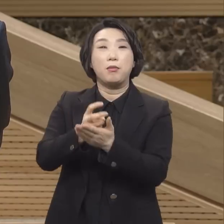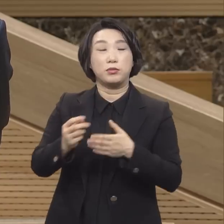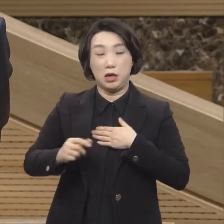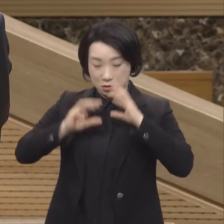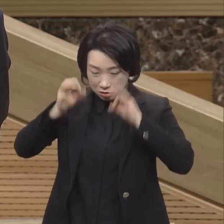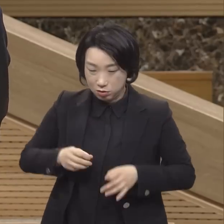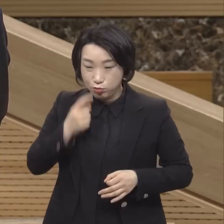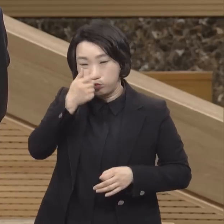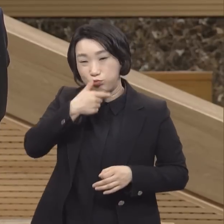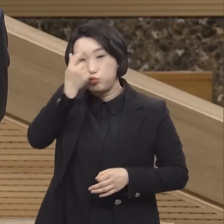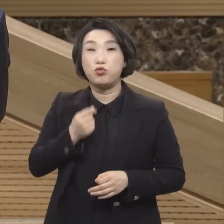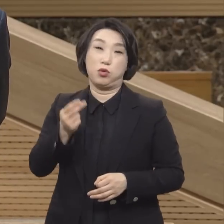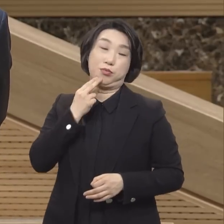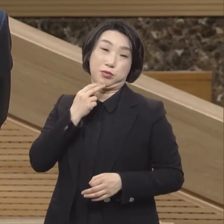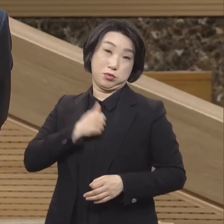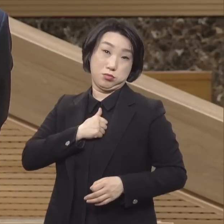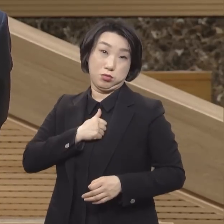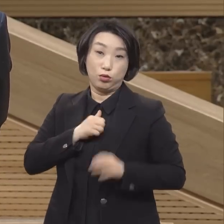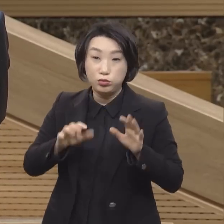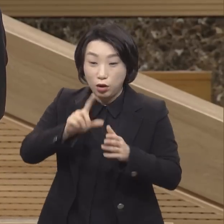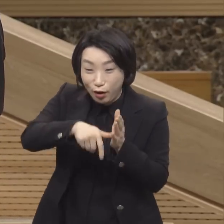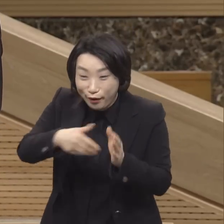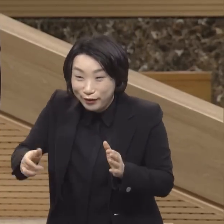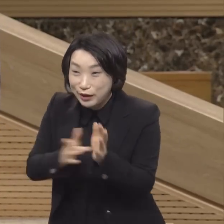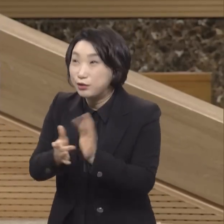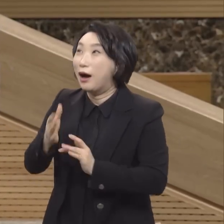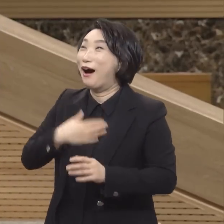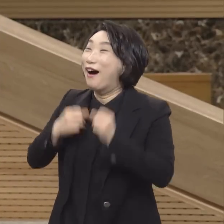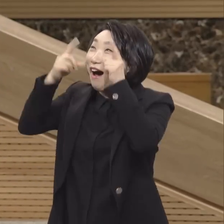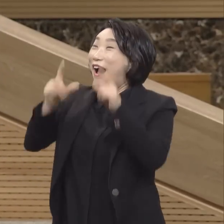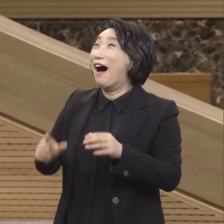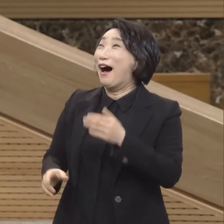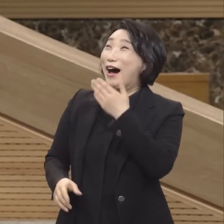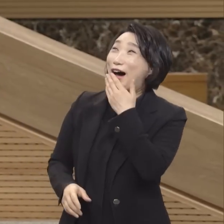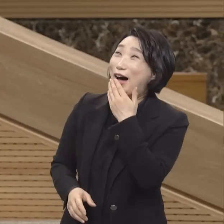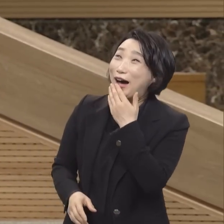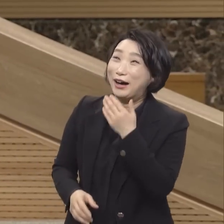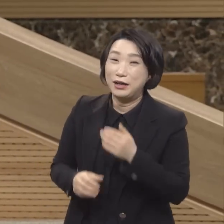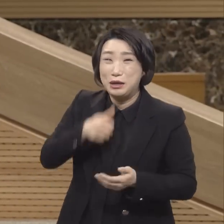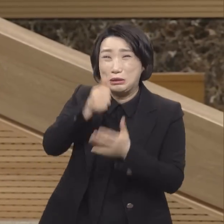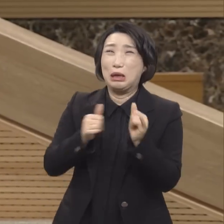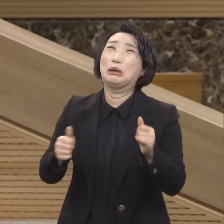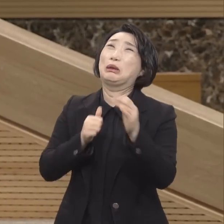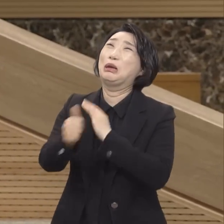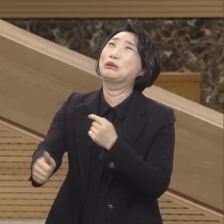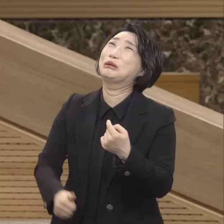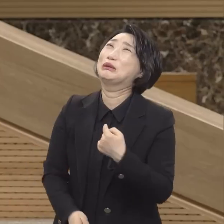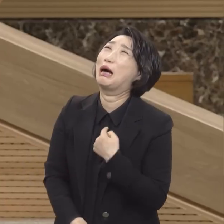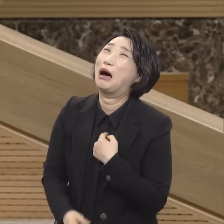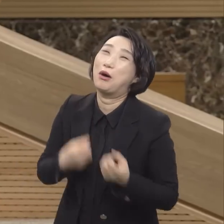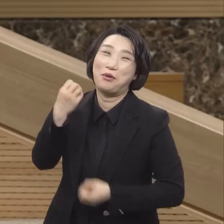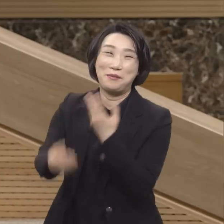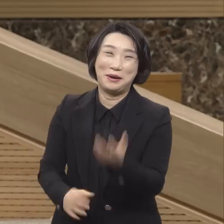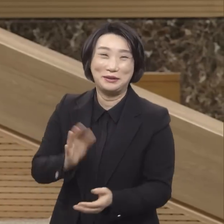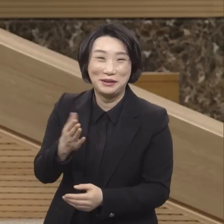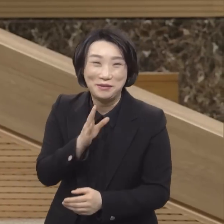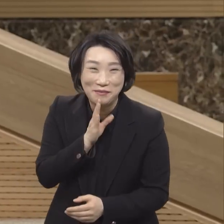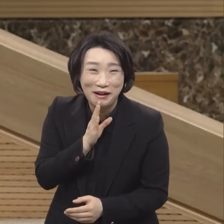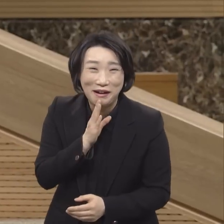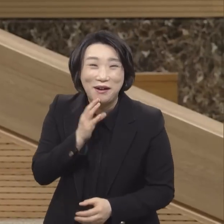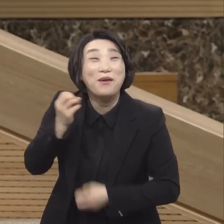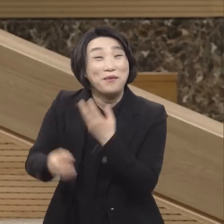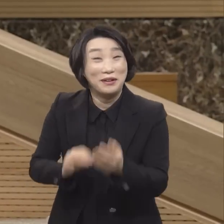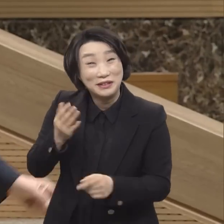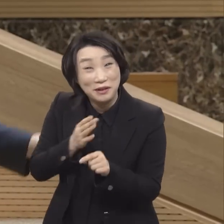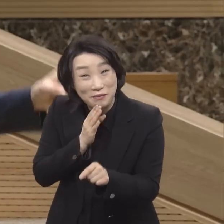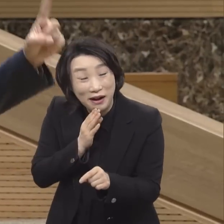거예요. 나중에 예수를 알고 보니까 그와 같은 죄인 중에 죄인 괴수가 어디 있냐는 거예요. 어디 있냐는